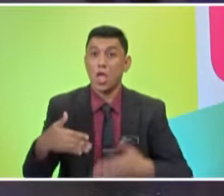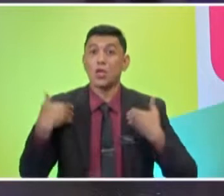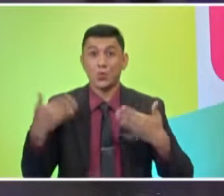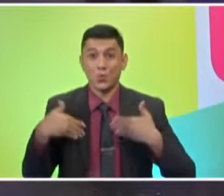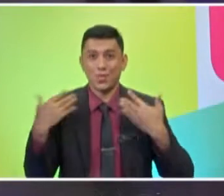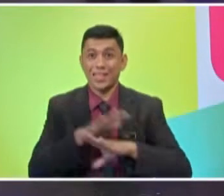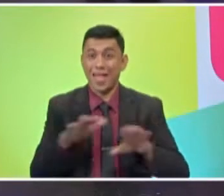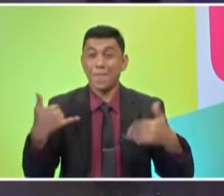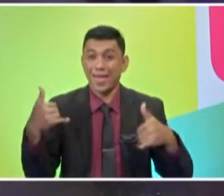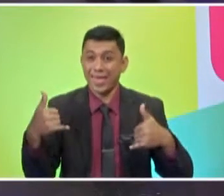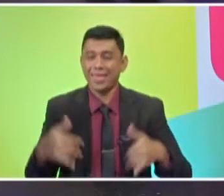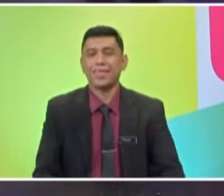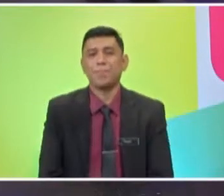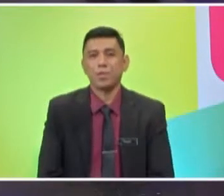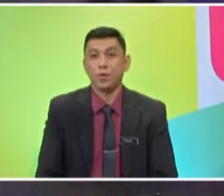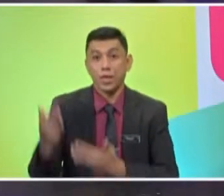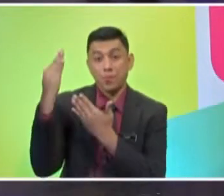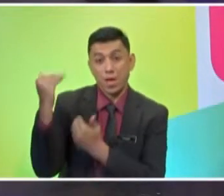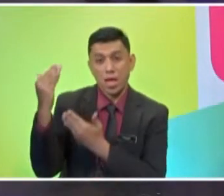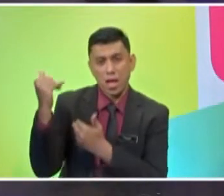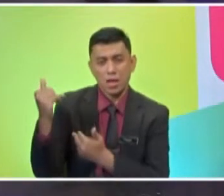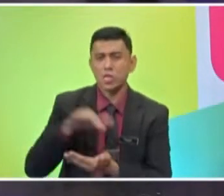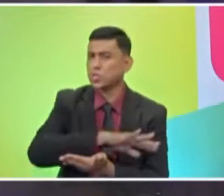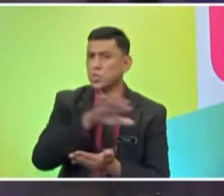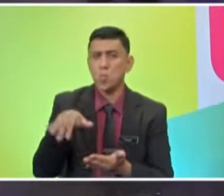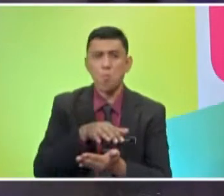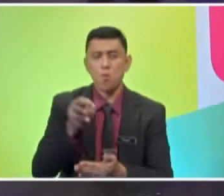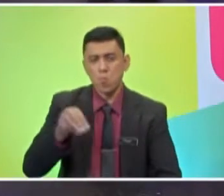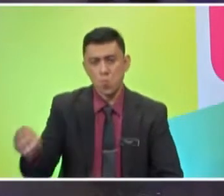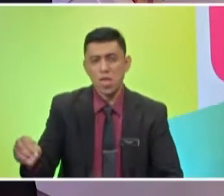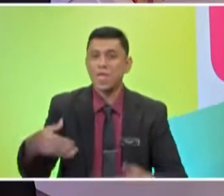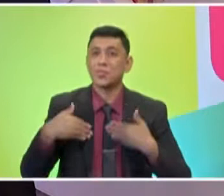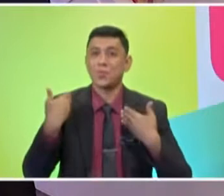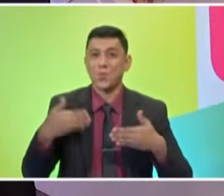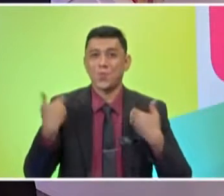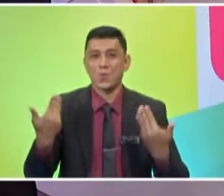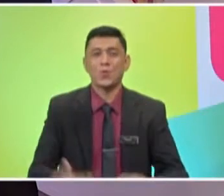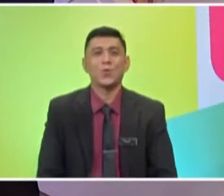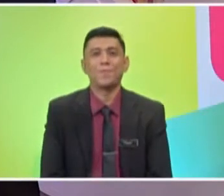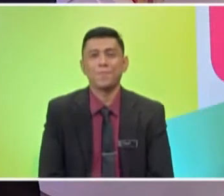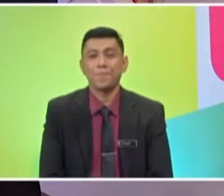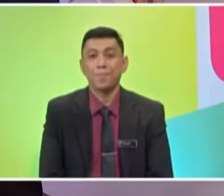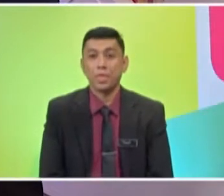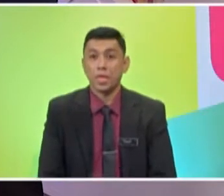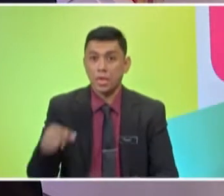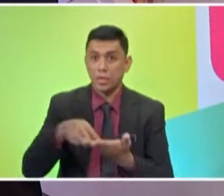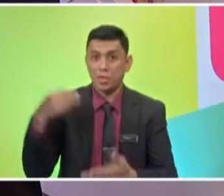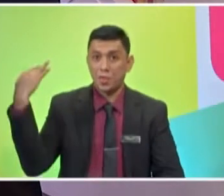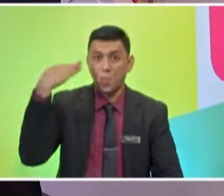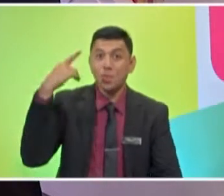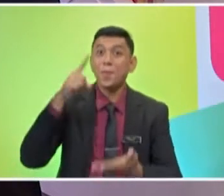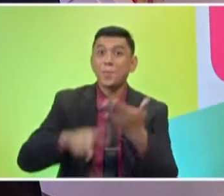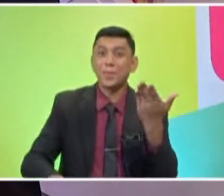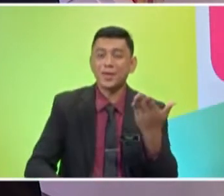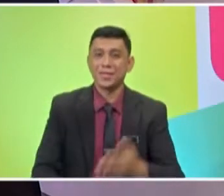main dekat ni? Seronok sangat cikgu. Harap-harap murid-murid kat rumah pun mesti seronok tau. Kan? Okey cikgu. Okey, ini bunyi apa? Dengar betul-betul.